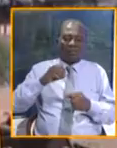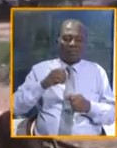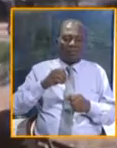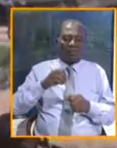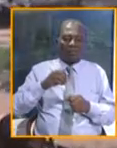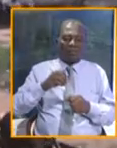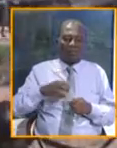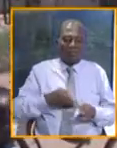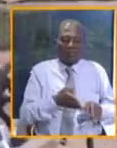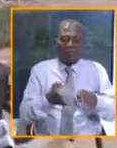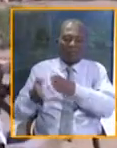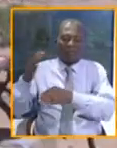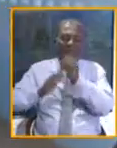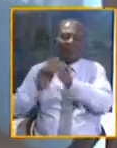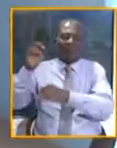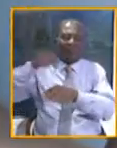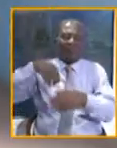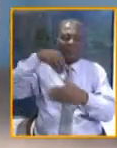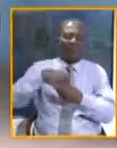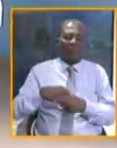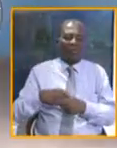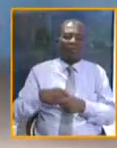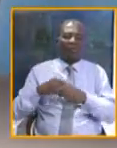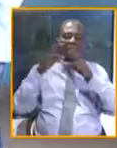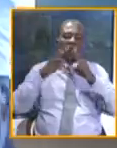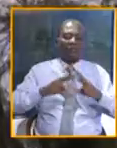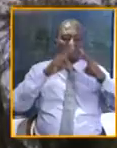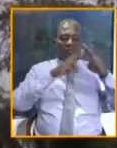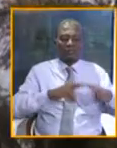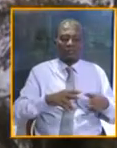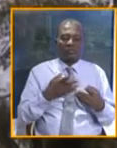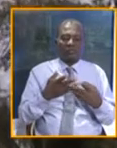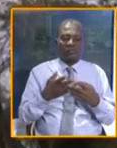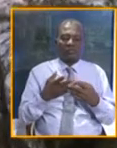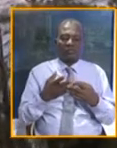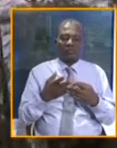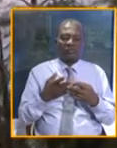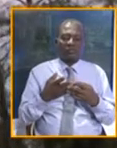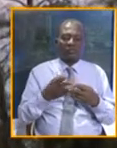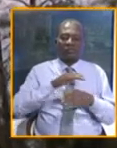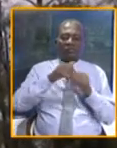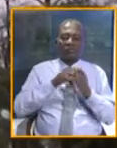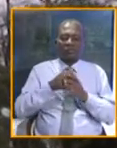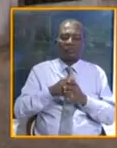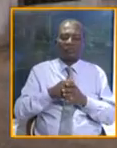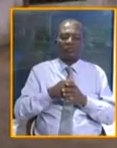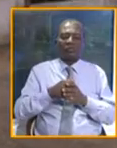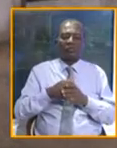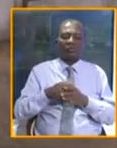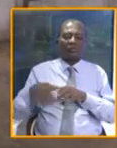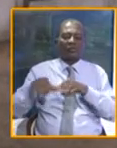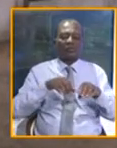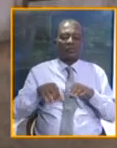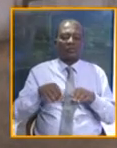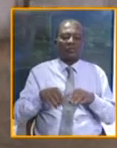humaine, des routes construites dans les villages de Kwasi-Kwasi-Kro, Bokanda et Dibokro. Toutes ces infrastructures